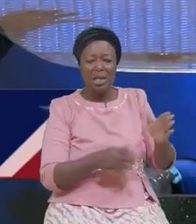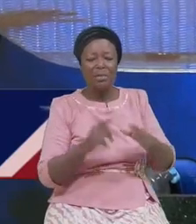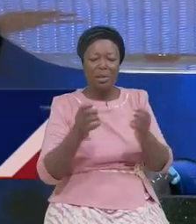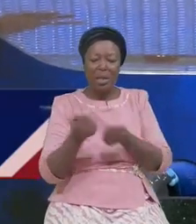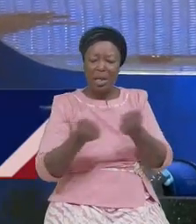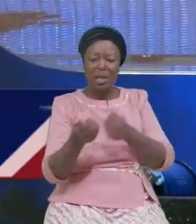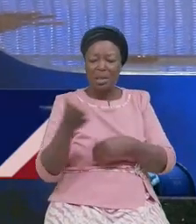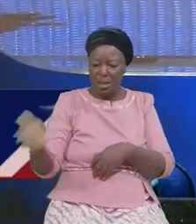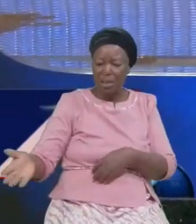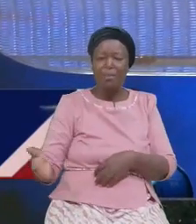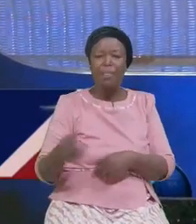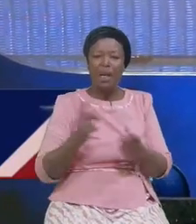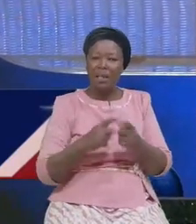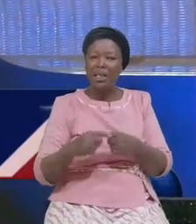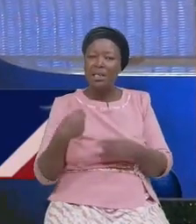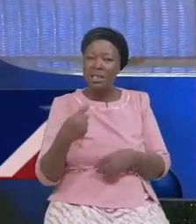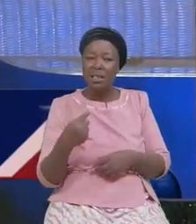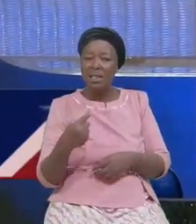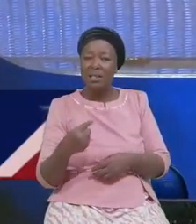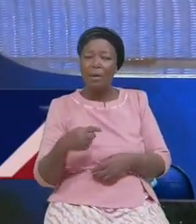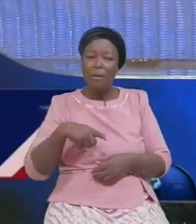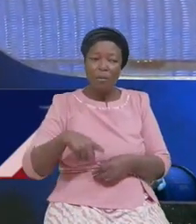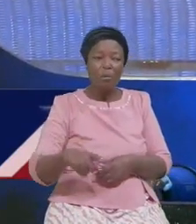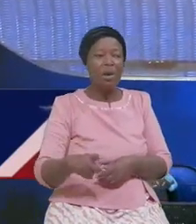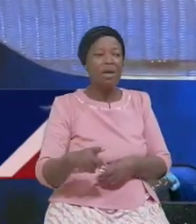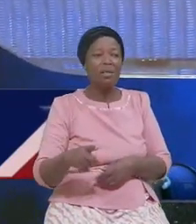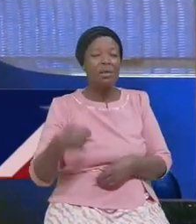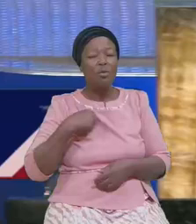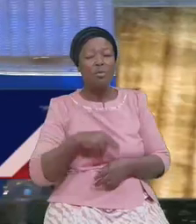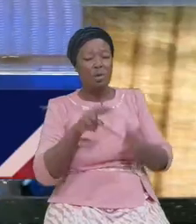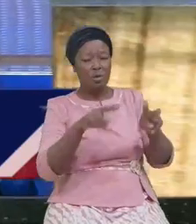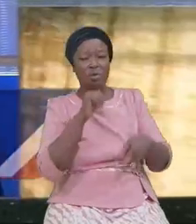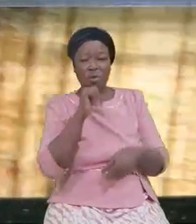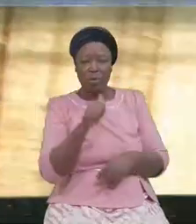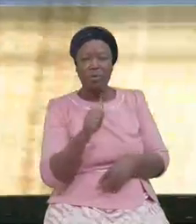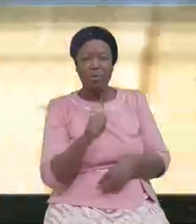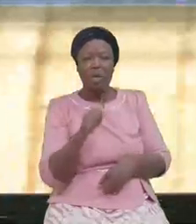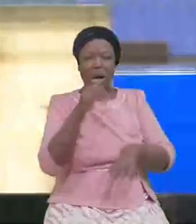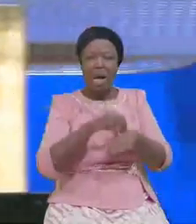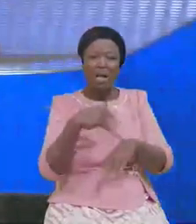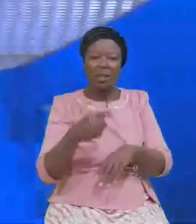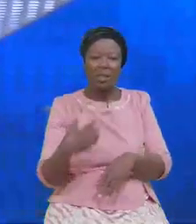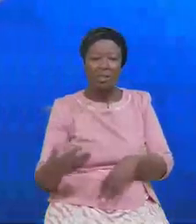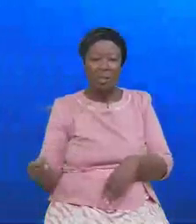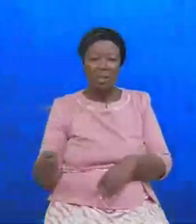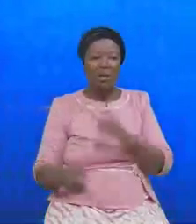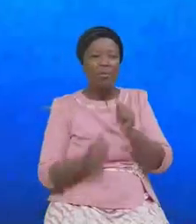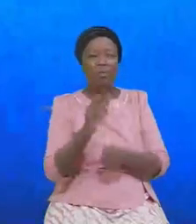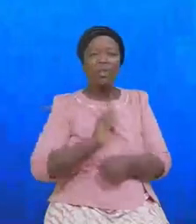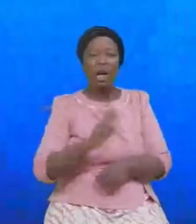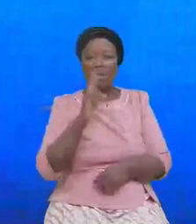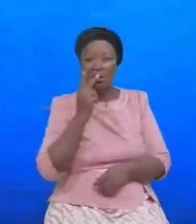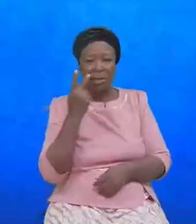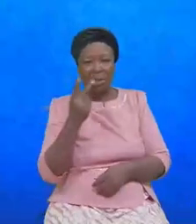Nous allons passer et laisser tout derrière. Maintenant, il dit que lorsque maintenant, parce que nous regardons non point aux